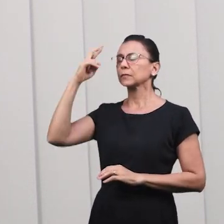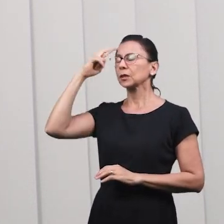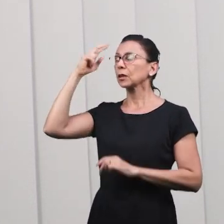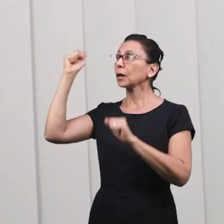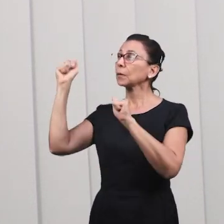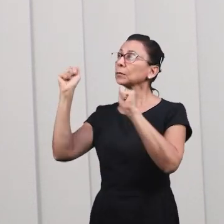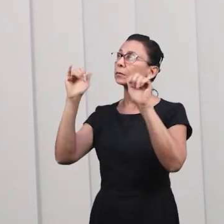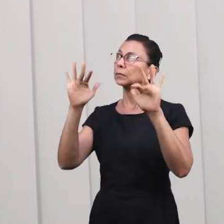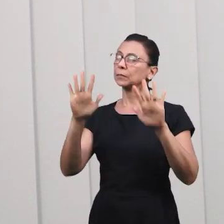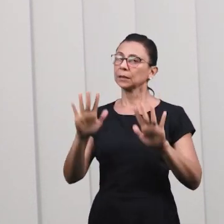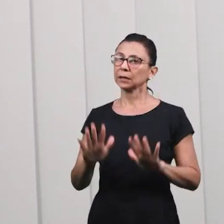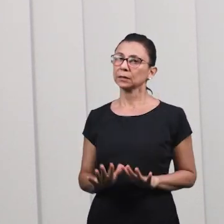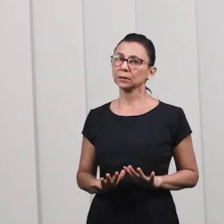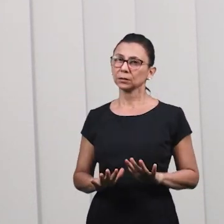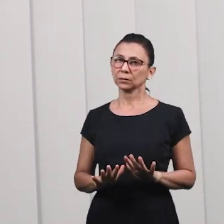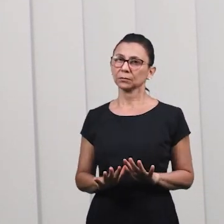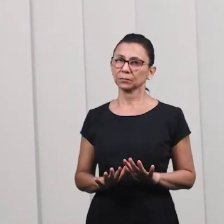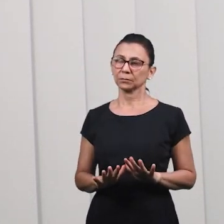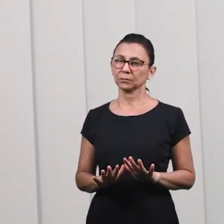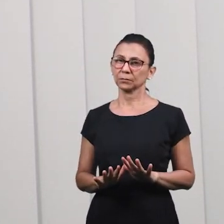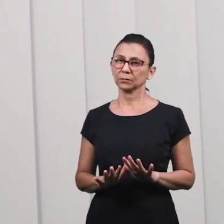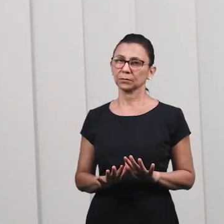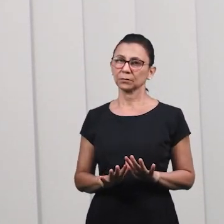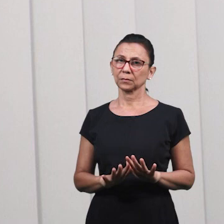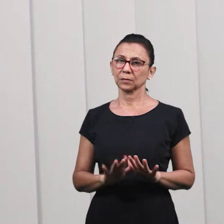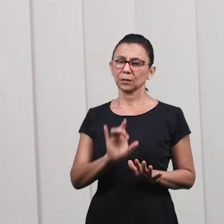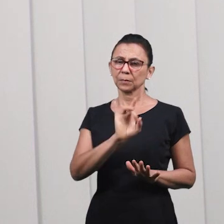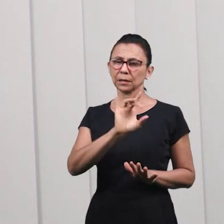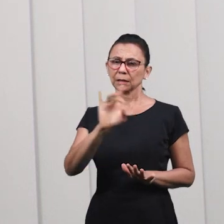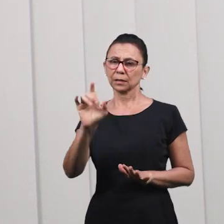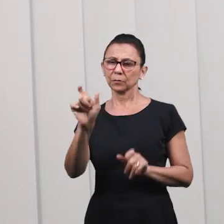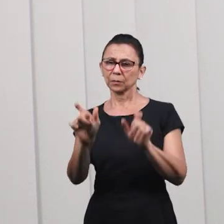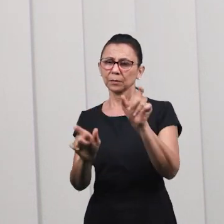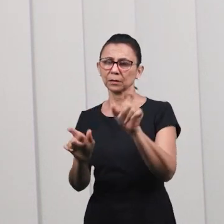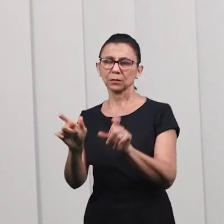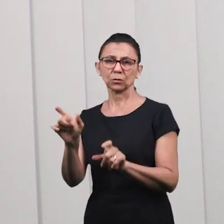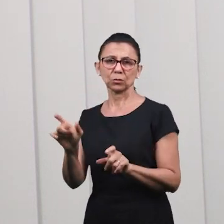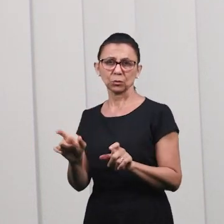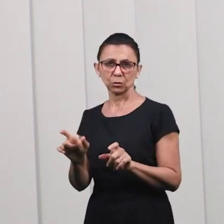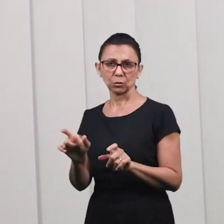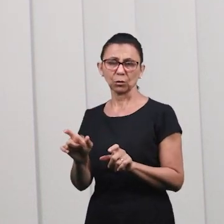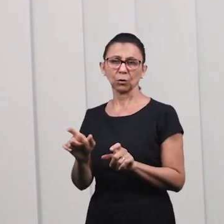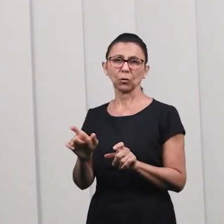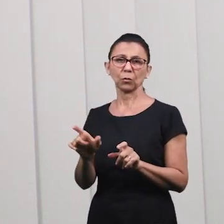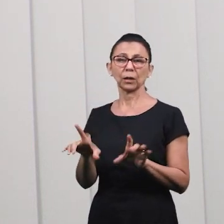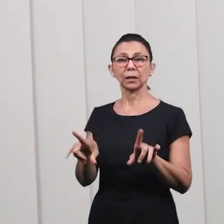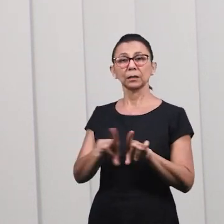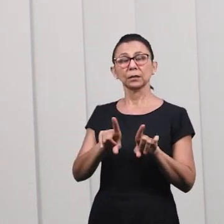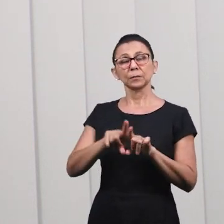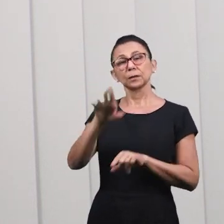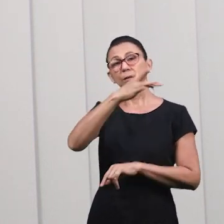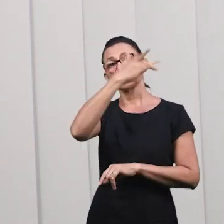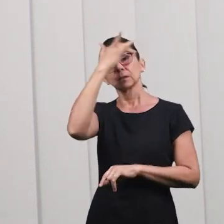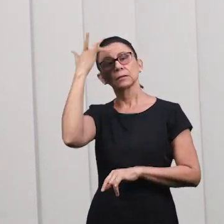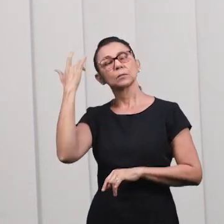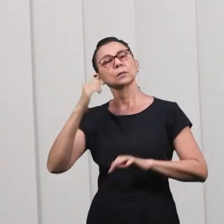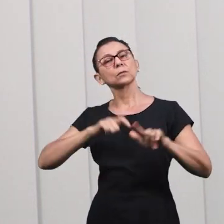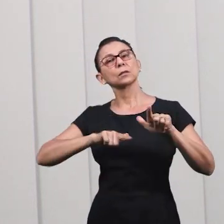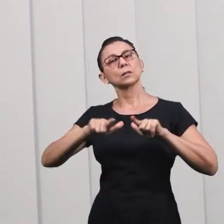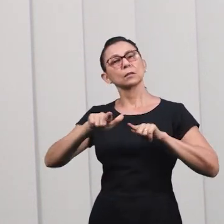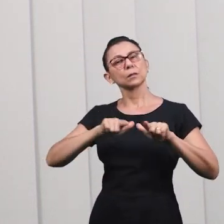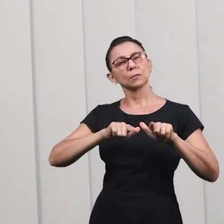Nous te demandons ta bénédiction sur la vie de tes serviteurs et tous ceux qui